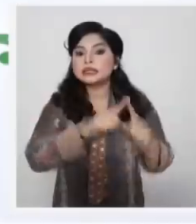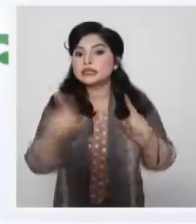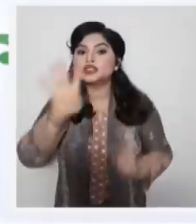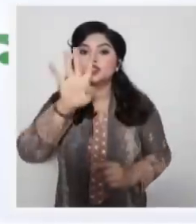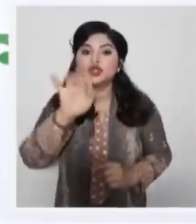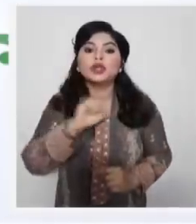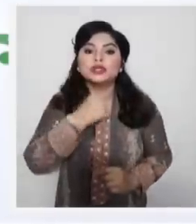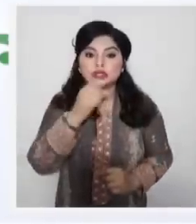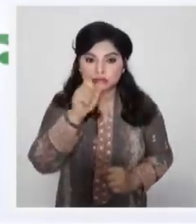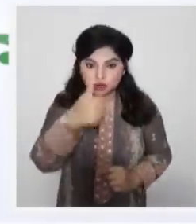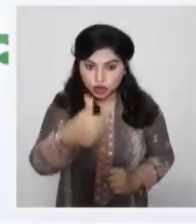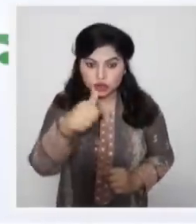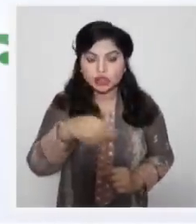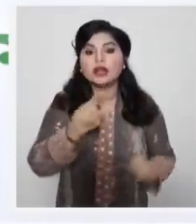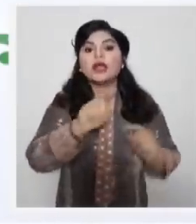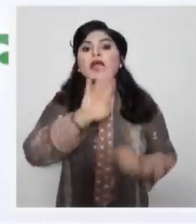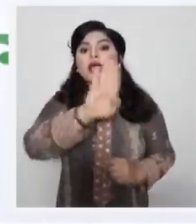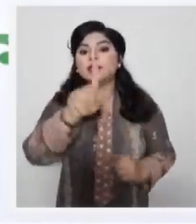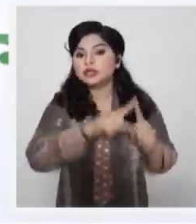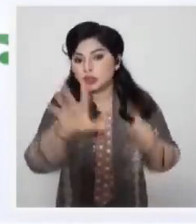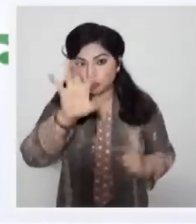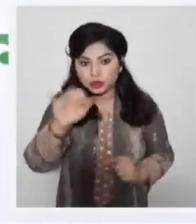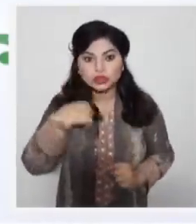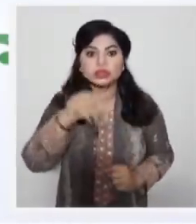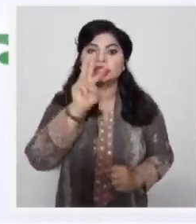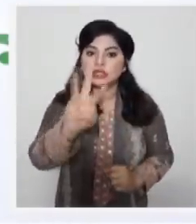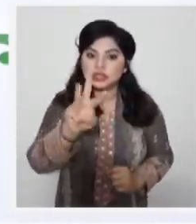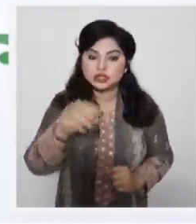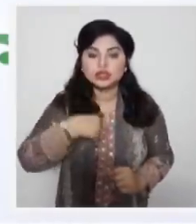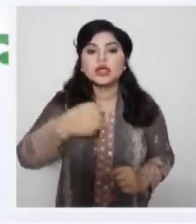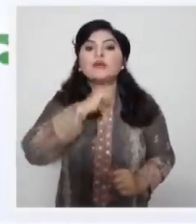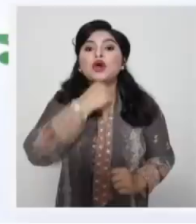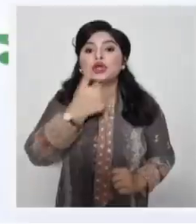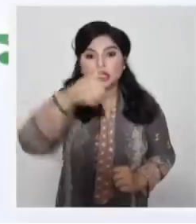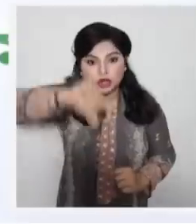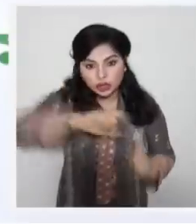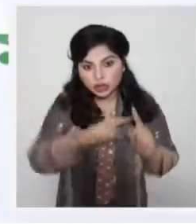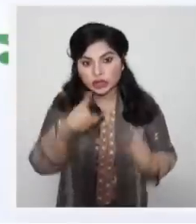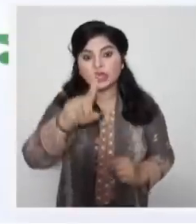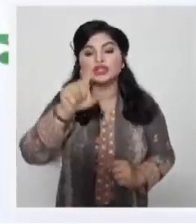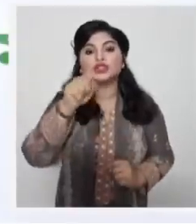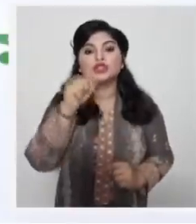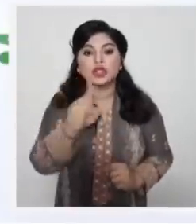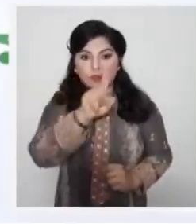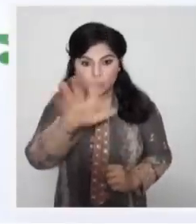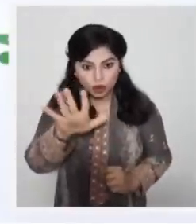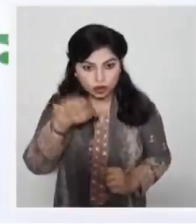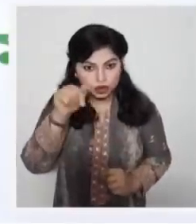এবং বয়স অনুযায়ী 21 থেকে 30 বছর 1 জন, 31 থেকে 40 6 জন, 41 থেকে 50 3 জন,